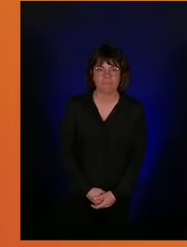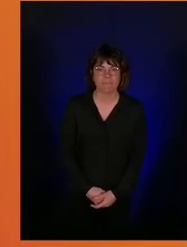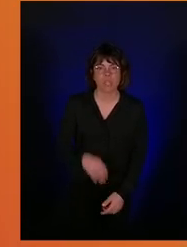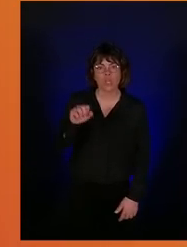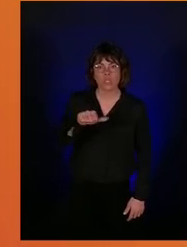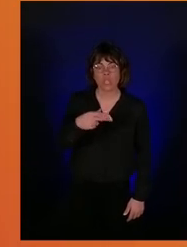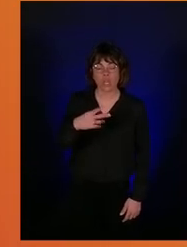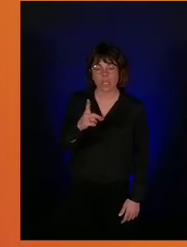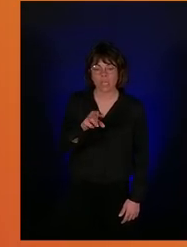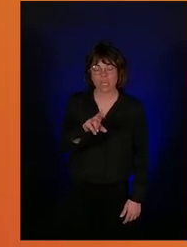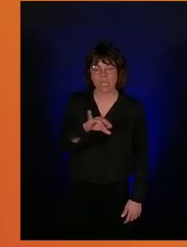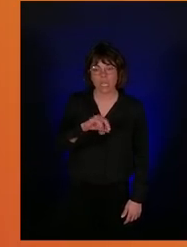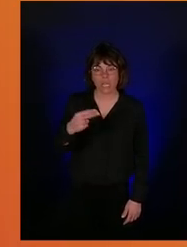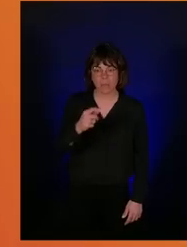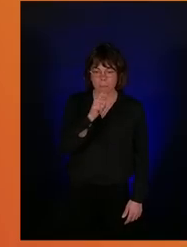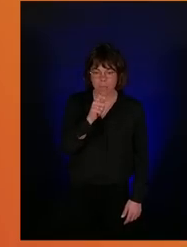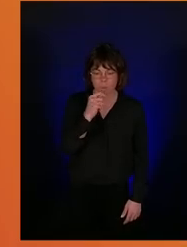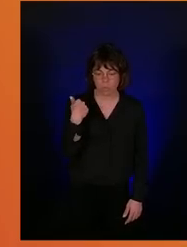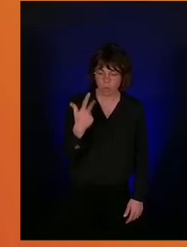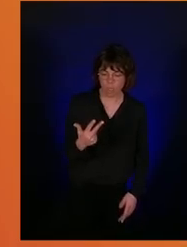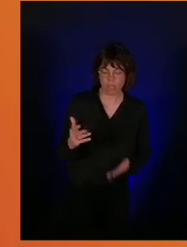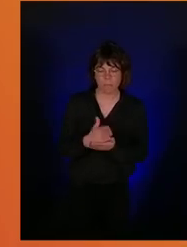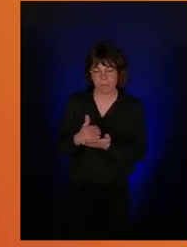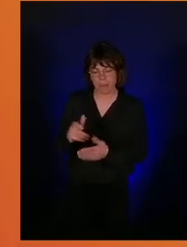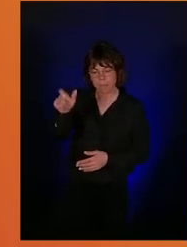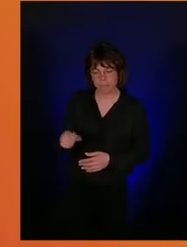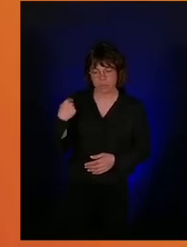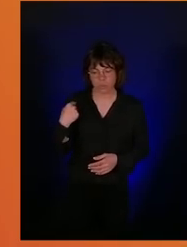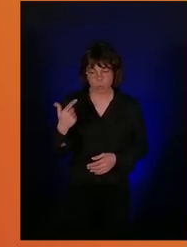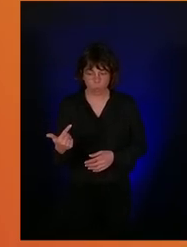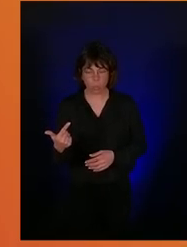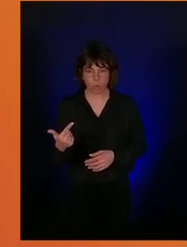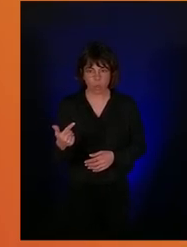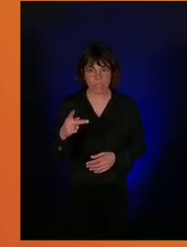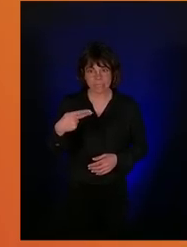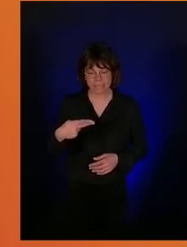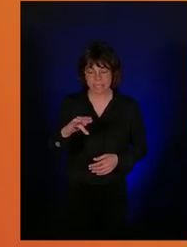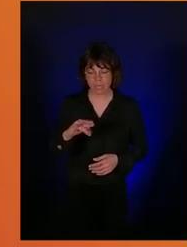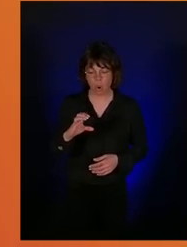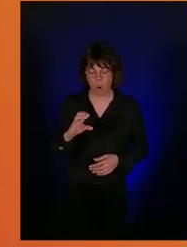Sandrine au micro numéro 3, Fournier Sandrine, et se prépare au micro numéro 2, Lepin Nicolas.